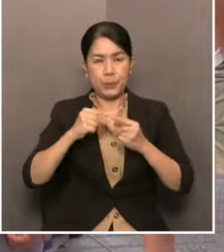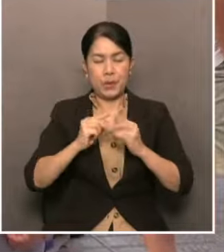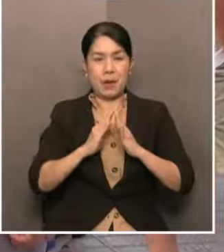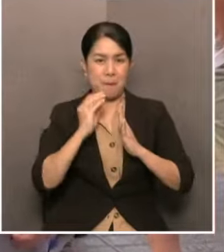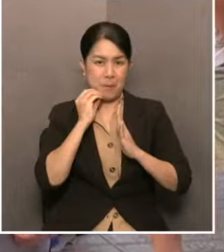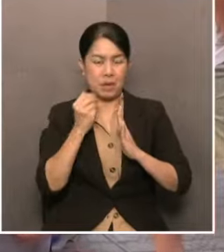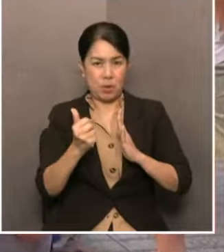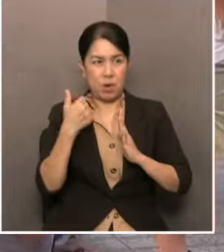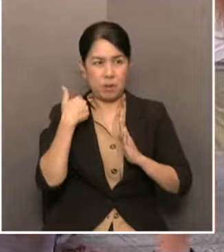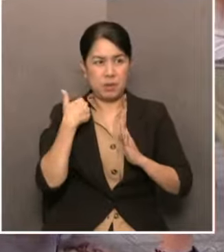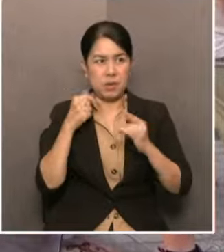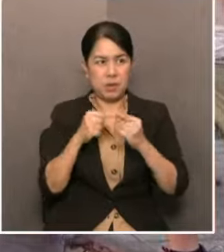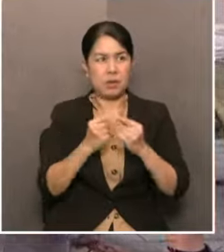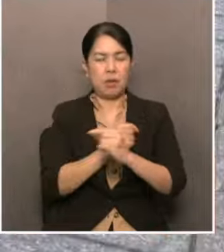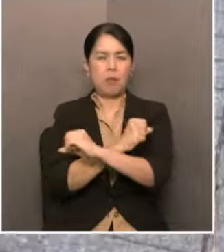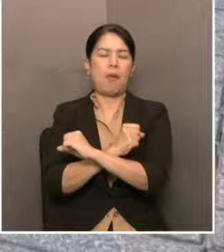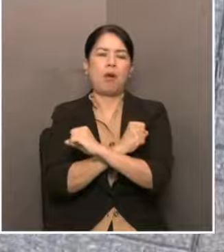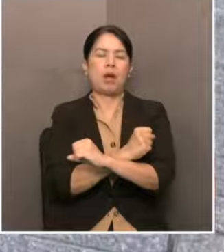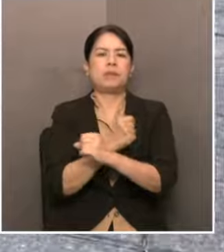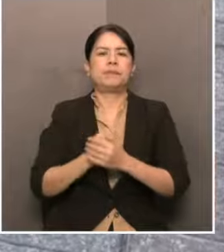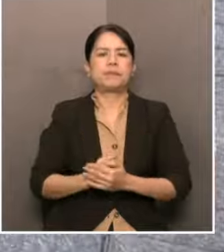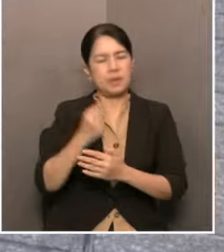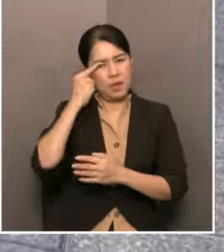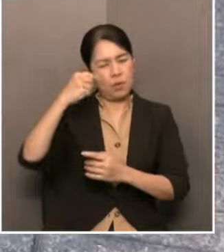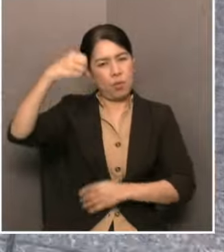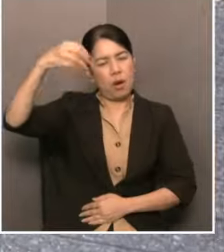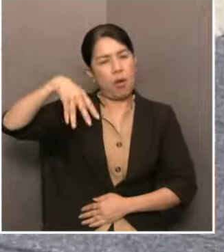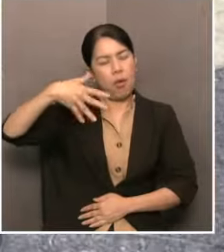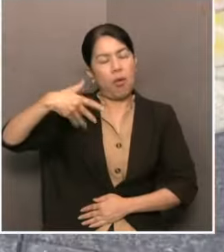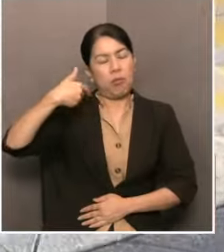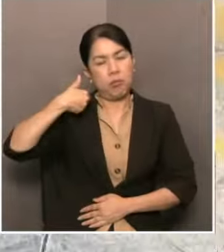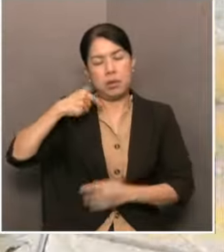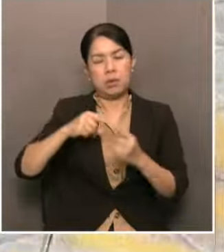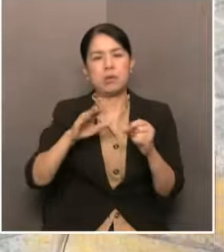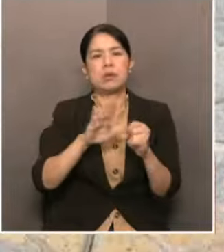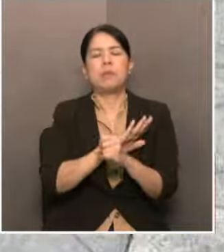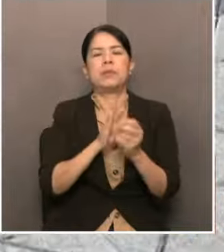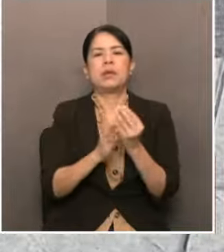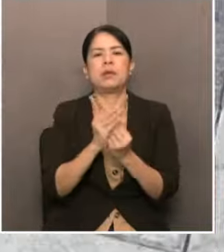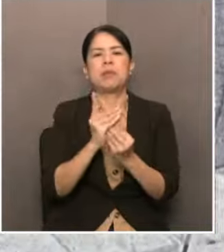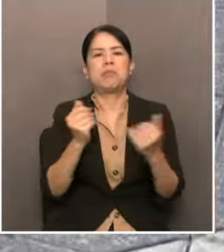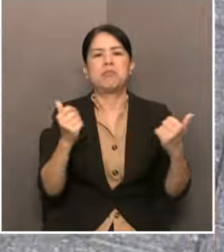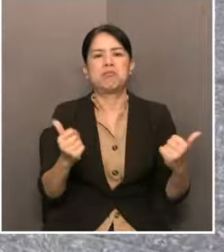แล้วก็อย่าให้รางกายขัดน้ำคัดวาคืคามรอนจะถลมชิลีไปตลอดสัปดาลนี้เลยครับ